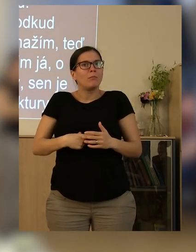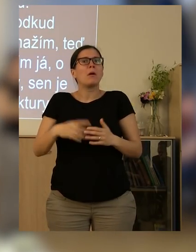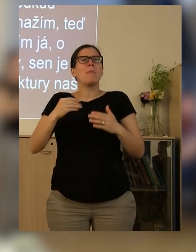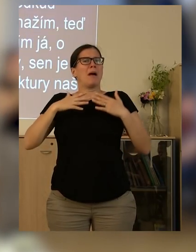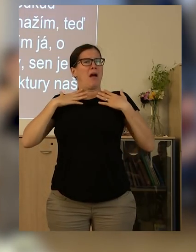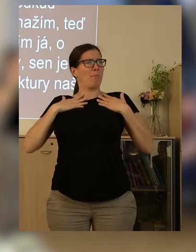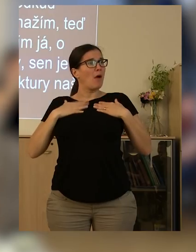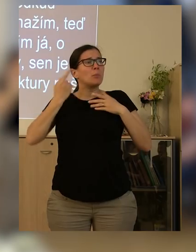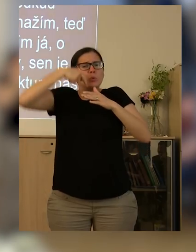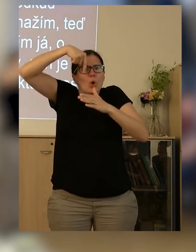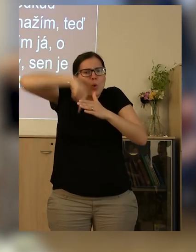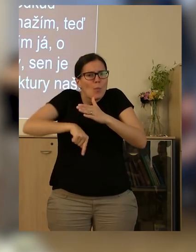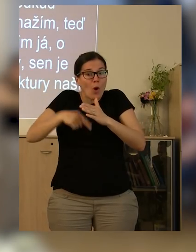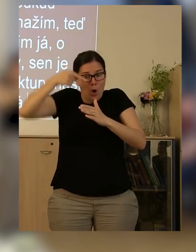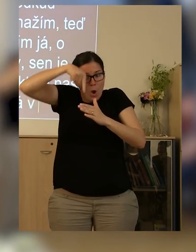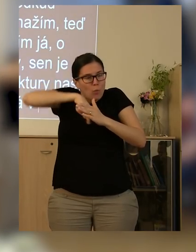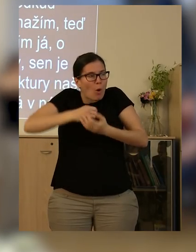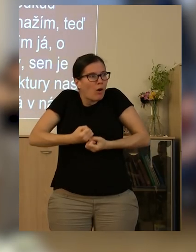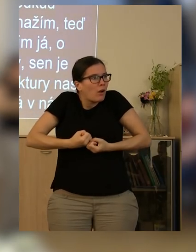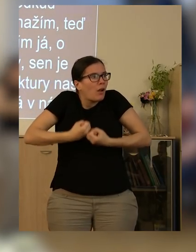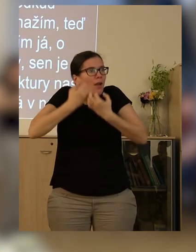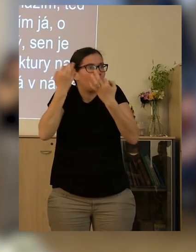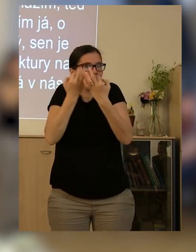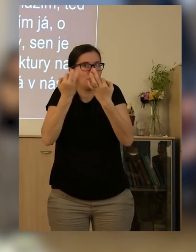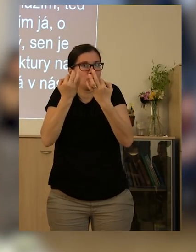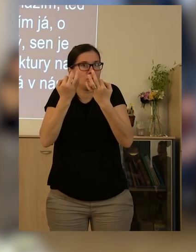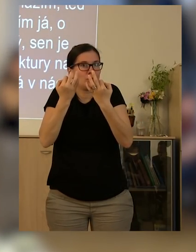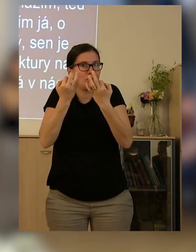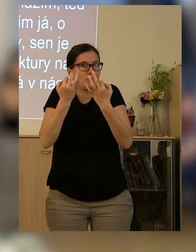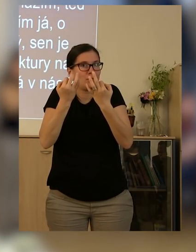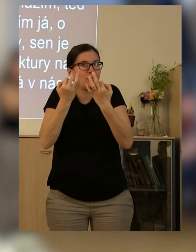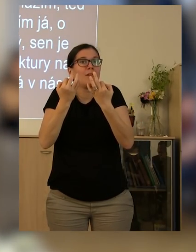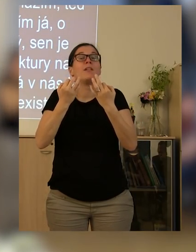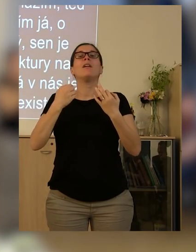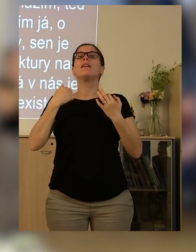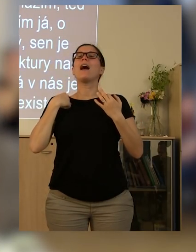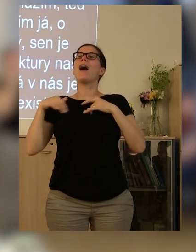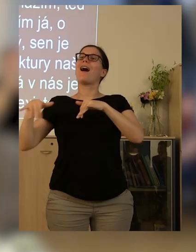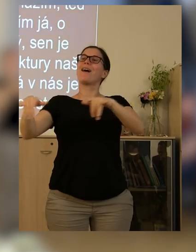té hlubiny, která v nás je, na které spočívá naše existence.